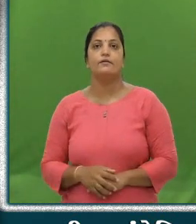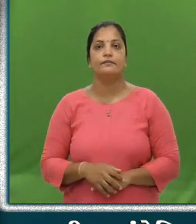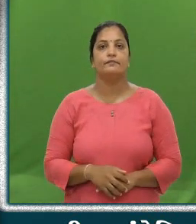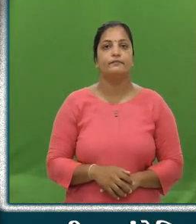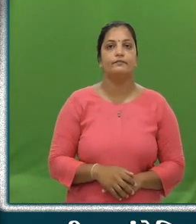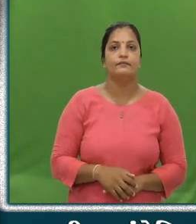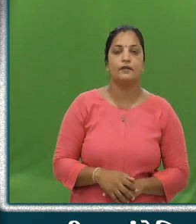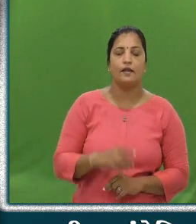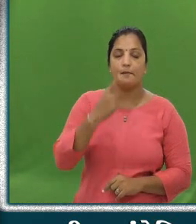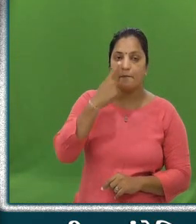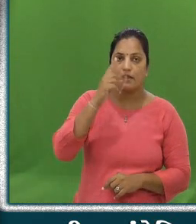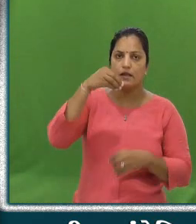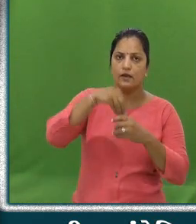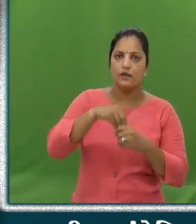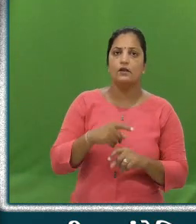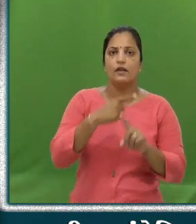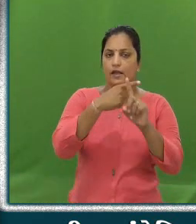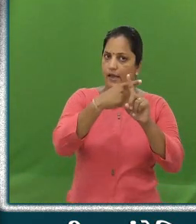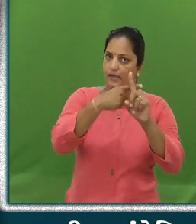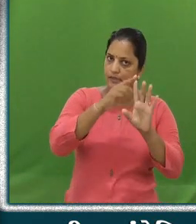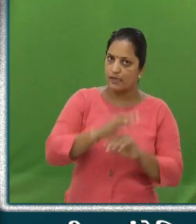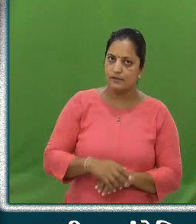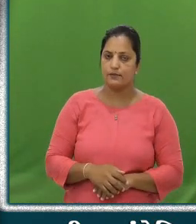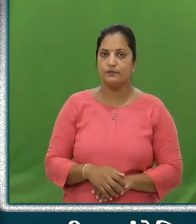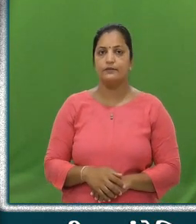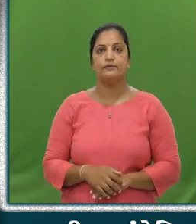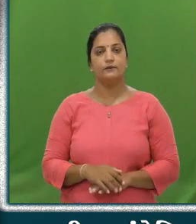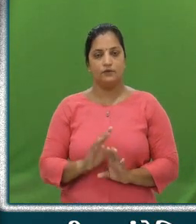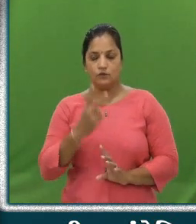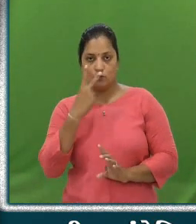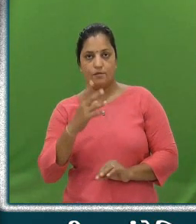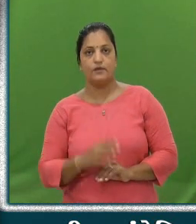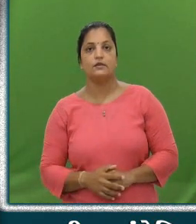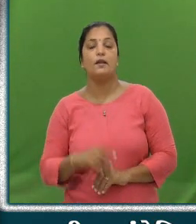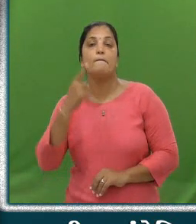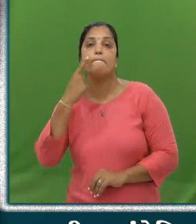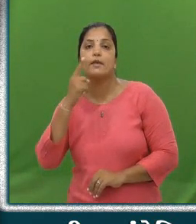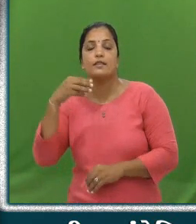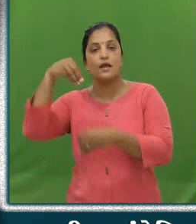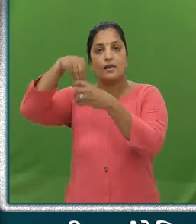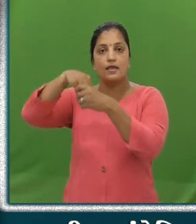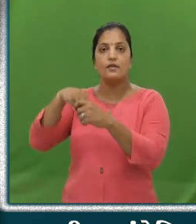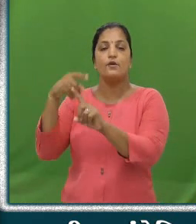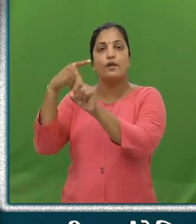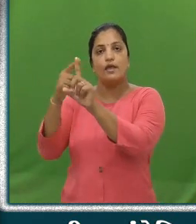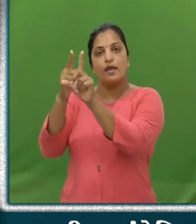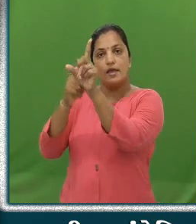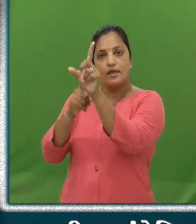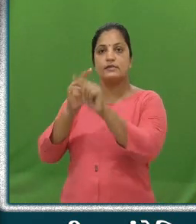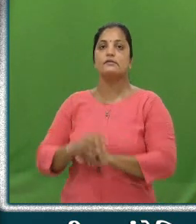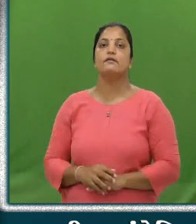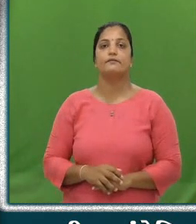માતાની અંદર જે કહેવામાં આવે છે કે આ રીતે એક્સ એક્સ રંગસૂત્રો જોવા મળે છે અને પિતાની અંદર જે કહેવામાં